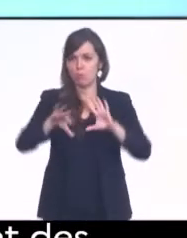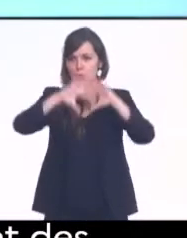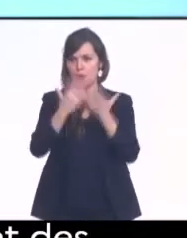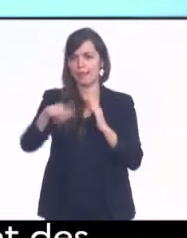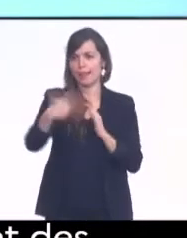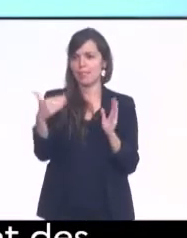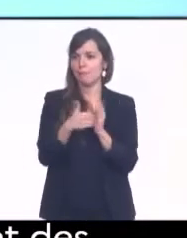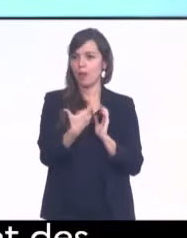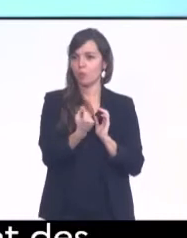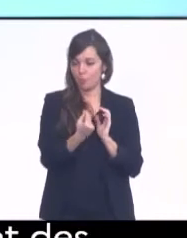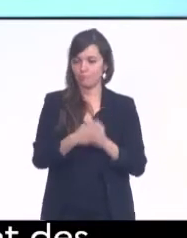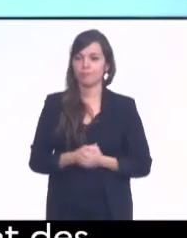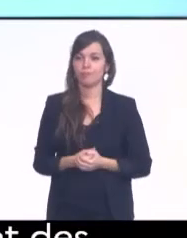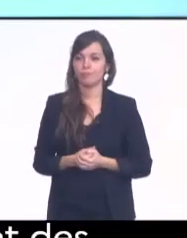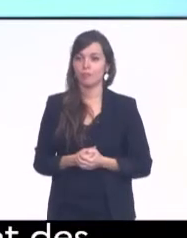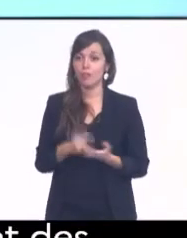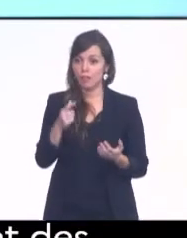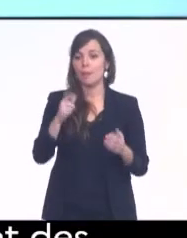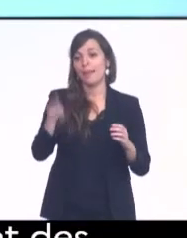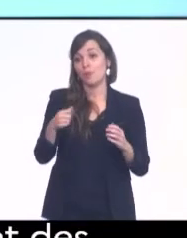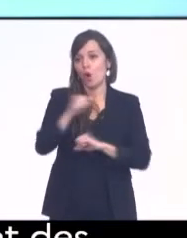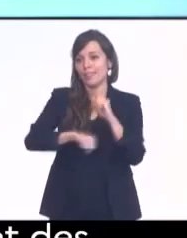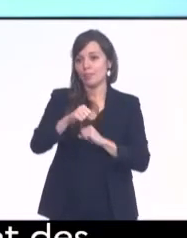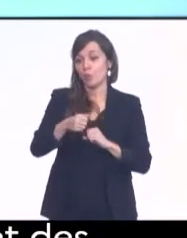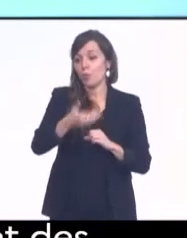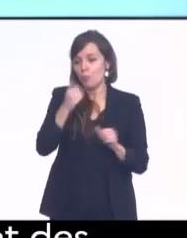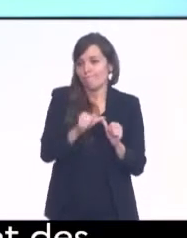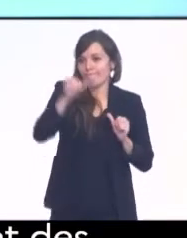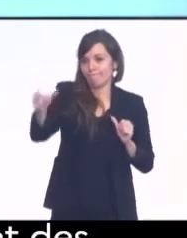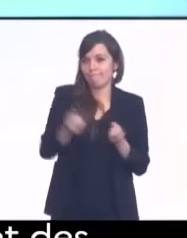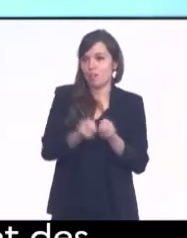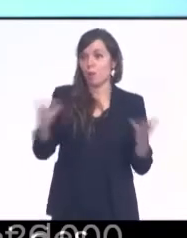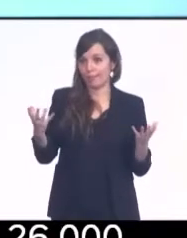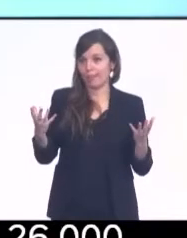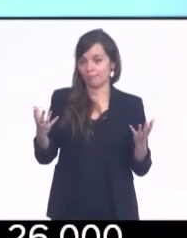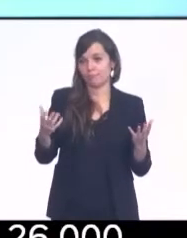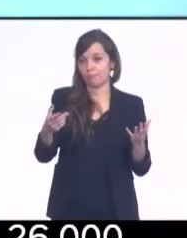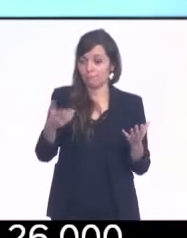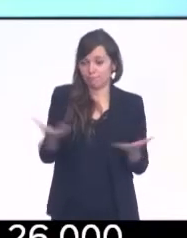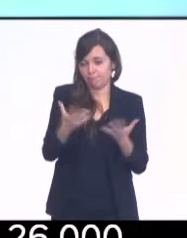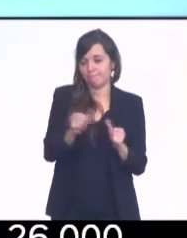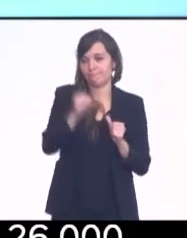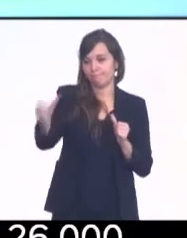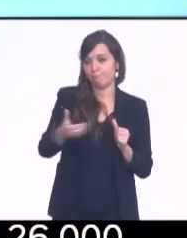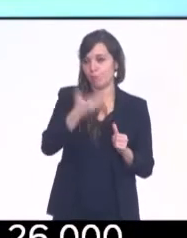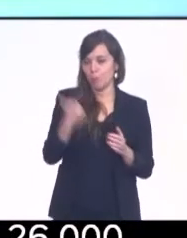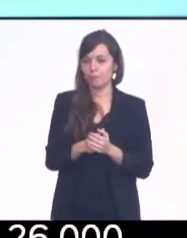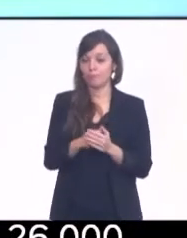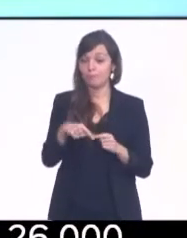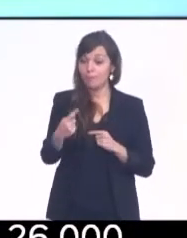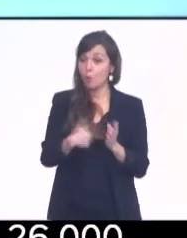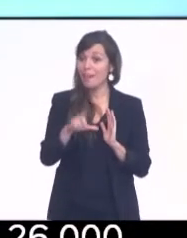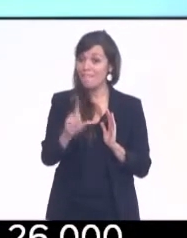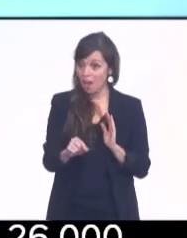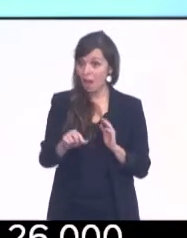fait du confinement, une majorité de rencontres se fera à distance. Le distanciel est privilégié. Pour 2020, nous avons déjà plus de